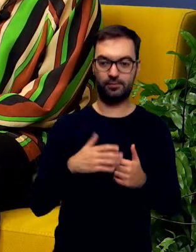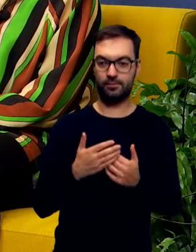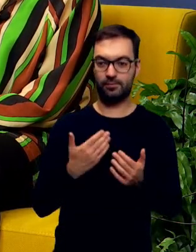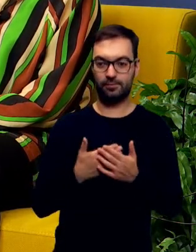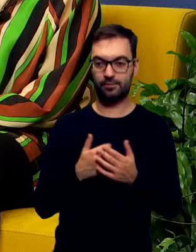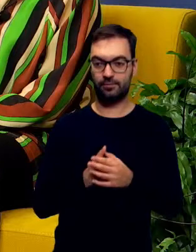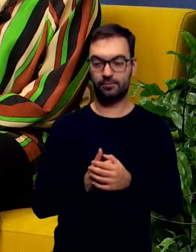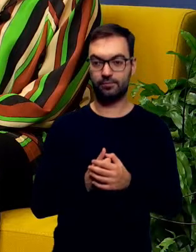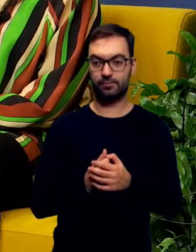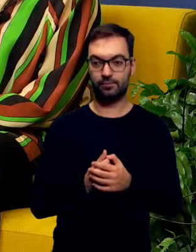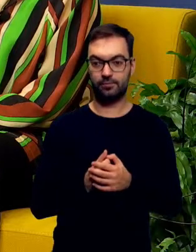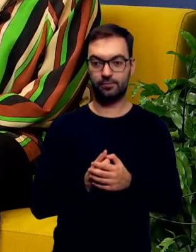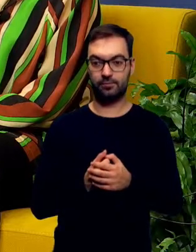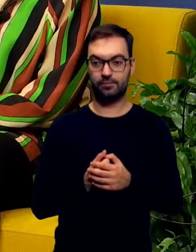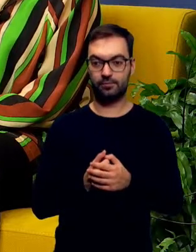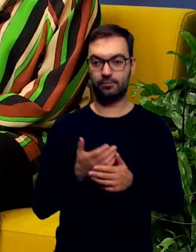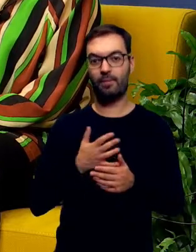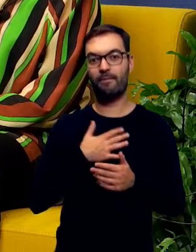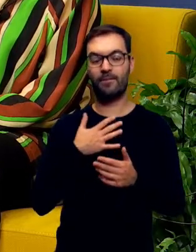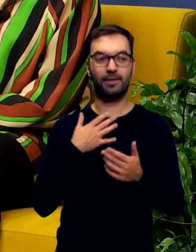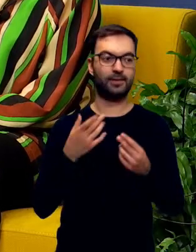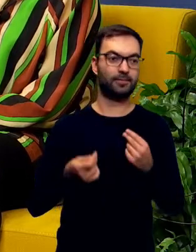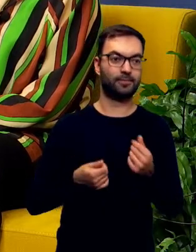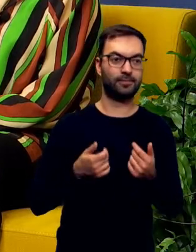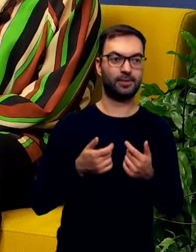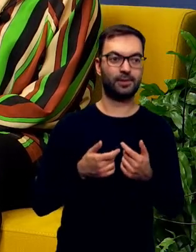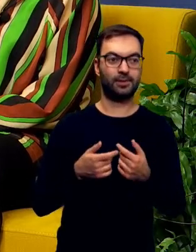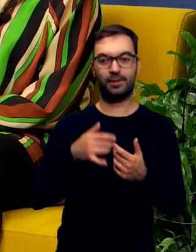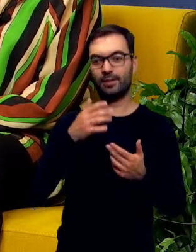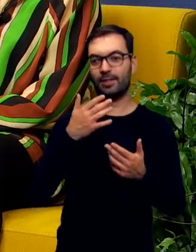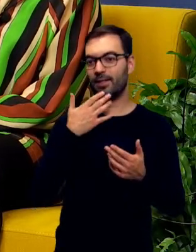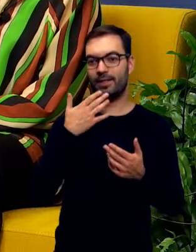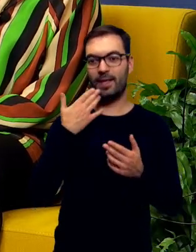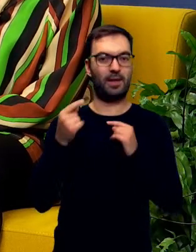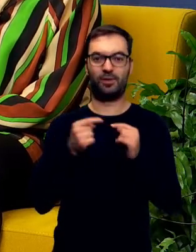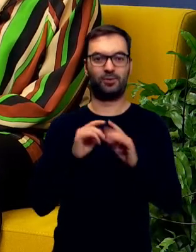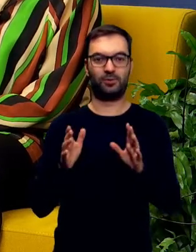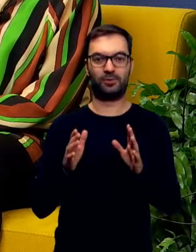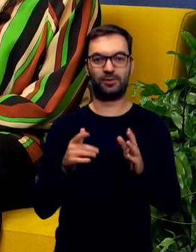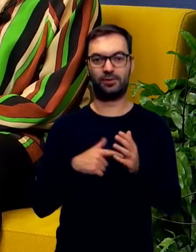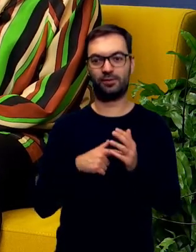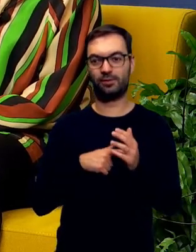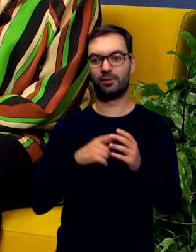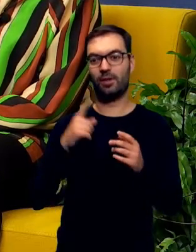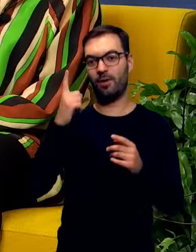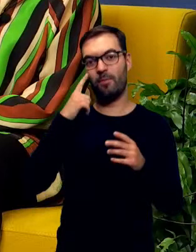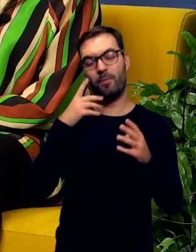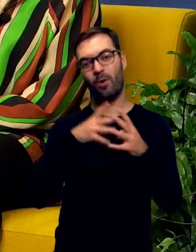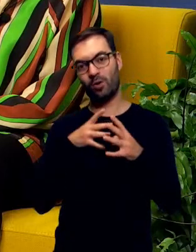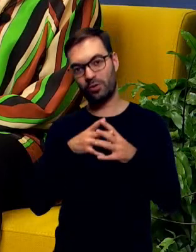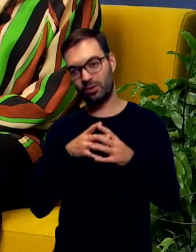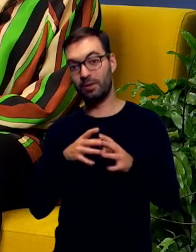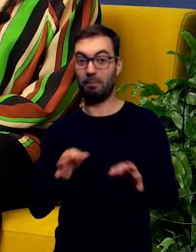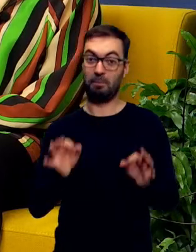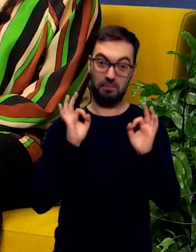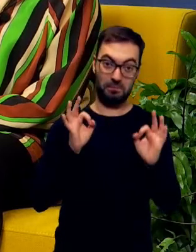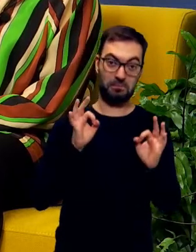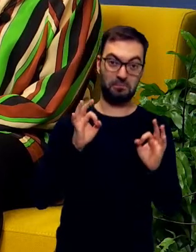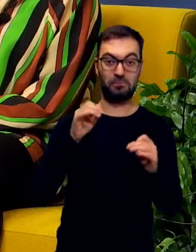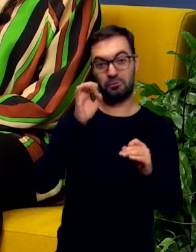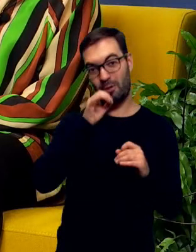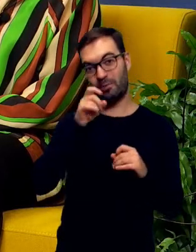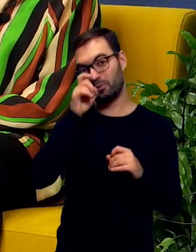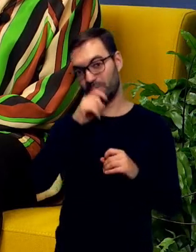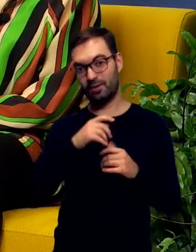więc wydaje mi się, że nie ma co w ogóle dyskutować, czy ta prognoza była dostatecznie